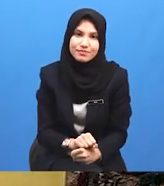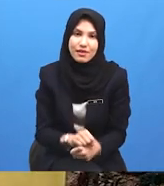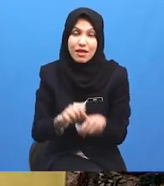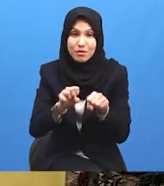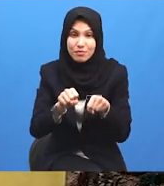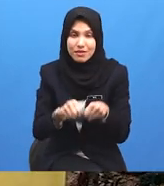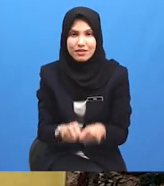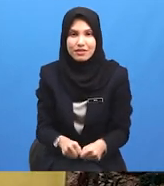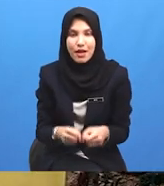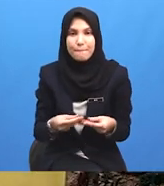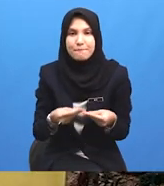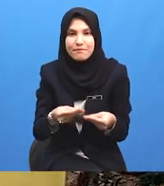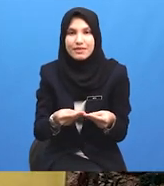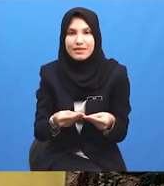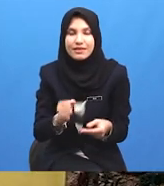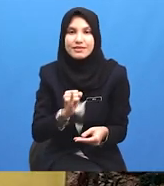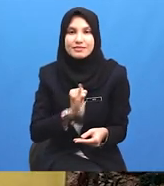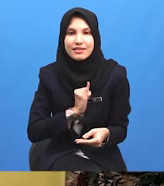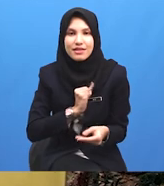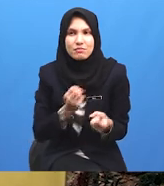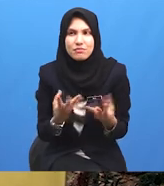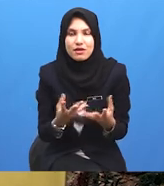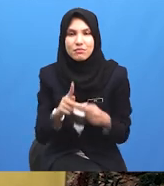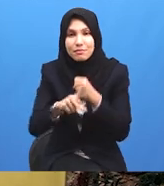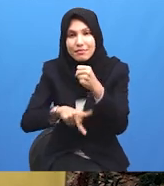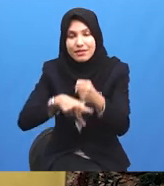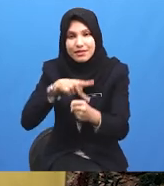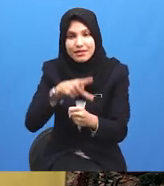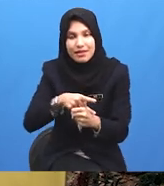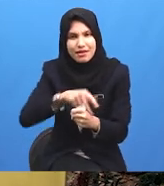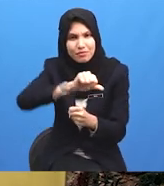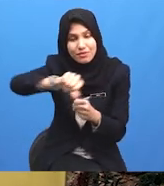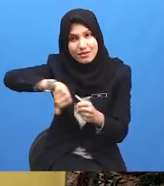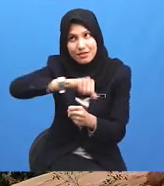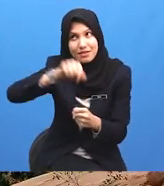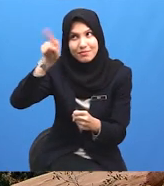Boleh tak anda beritahu cikgu berapa planetkah yang mengelilingi matahari?